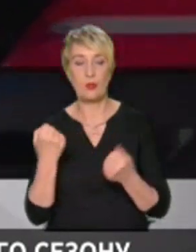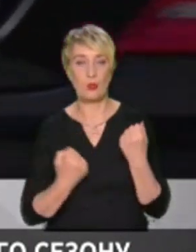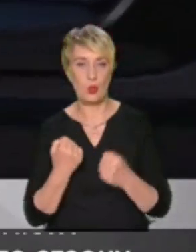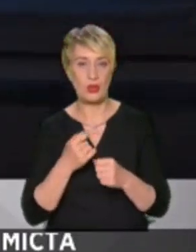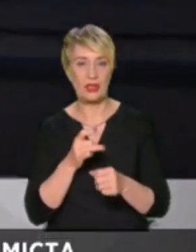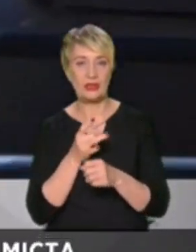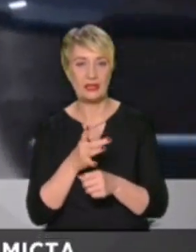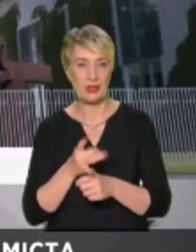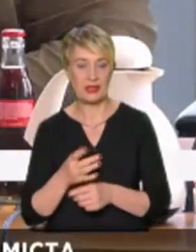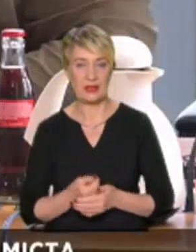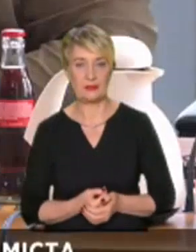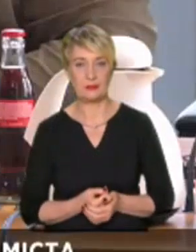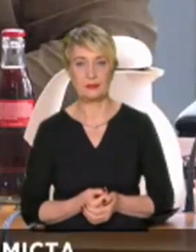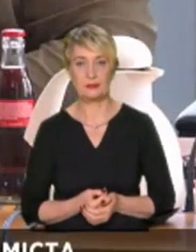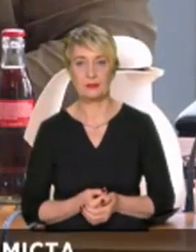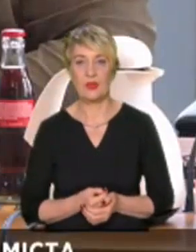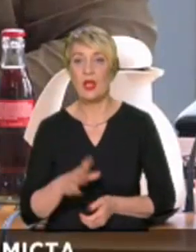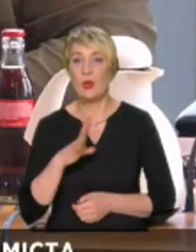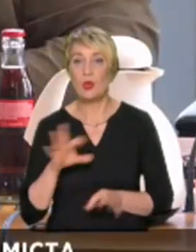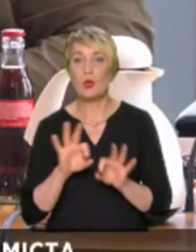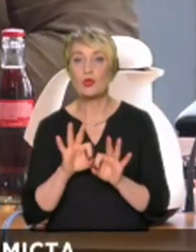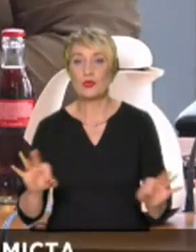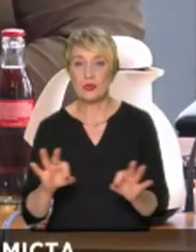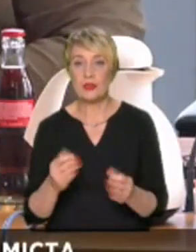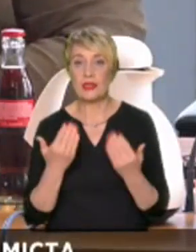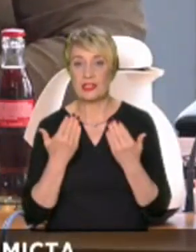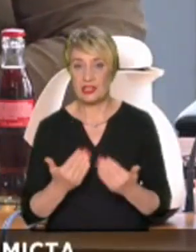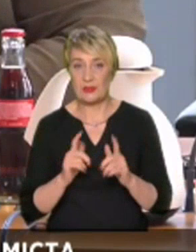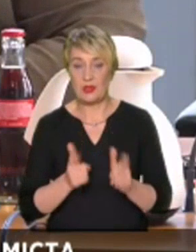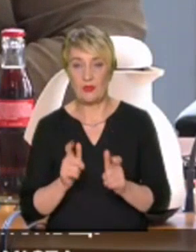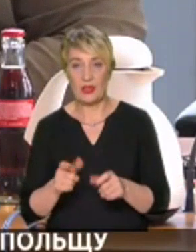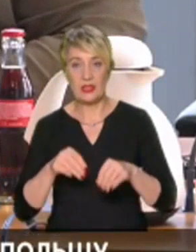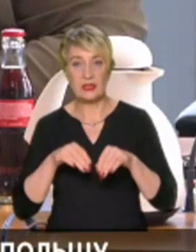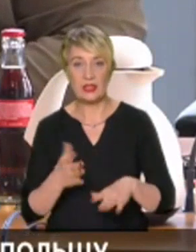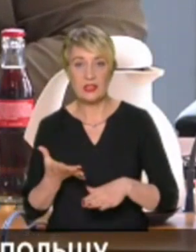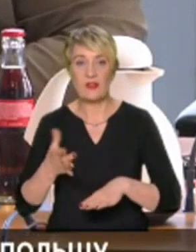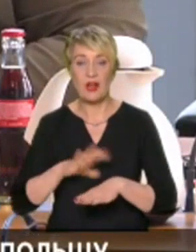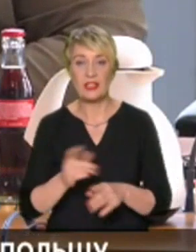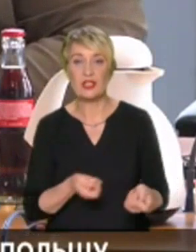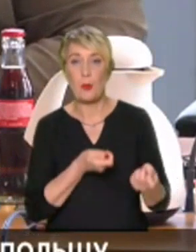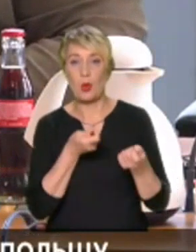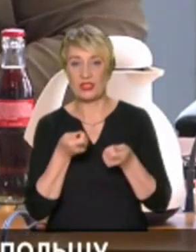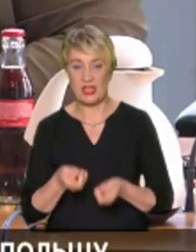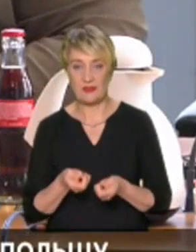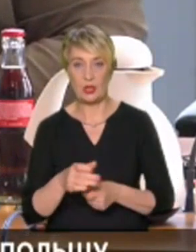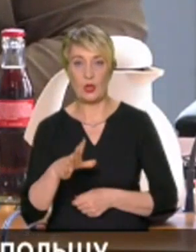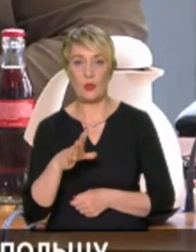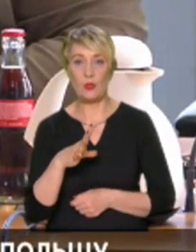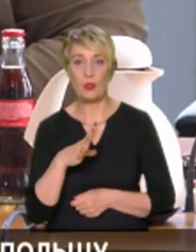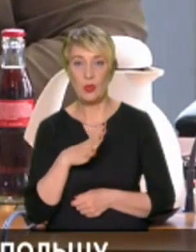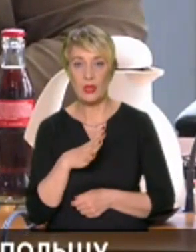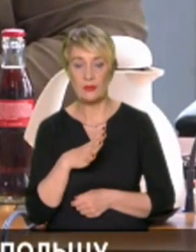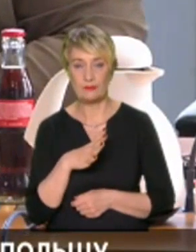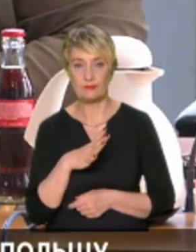«Леопард». Було би чудово, якби час між ухваленням рішення та фактичною поставкою був якомога